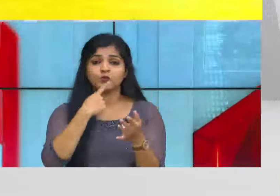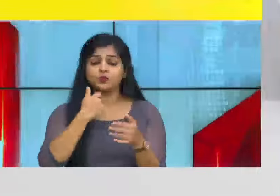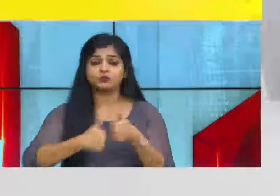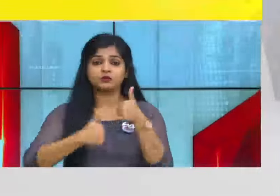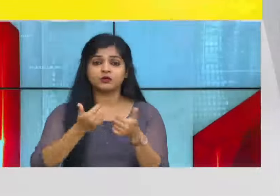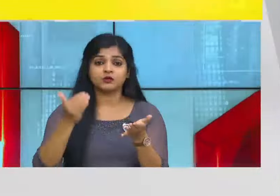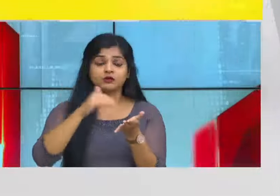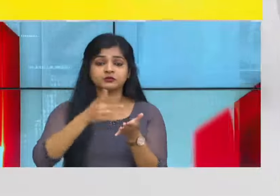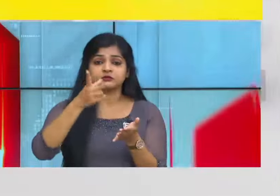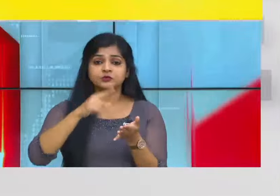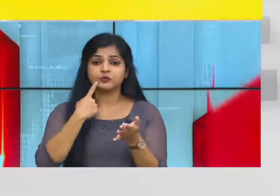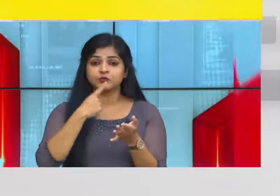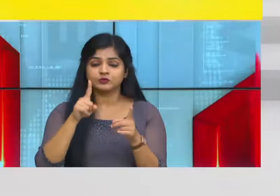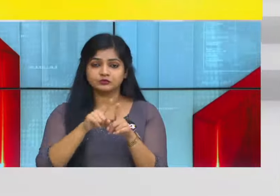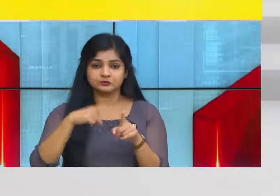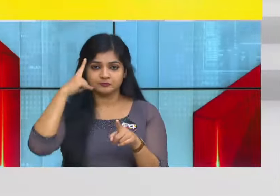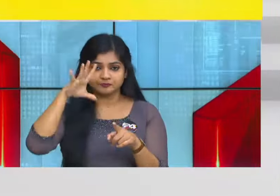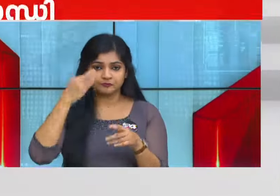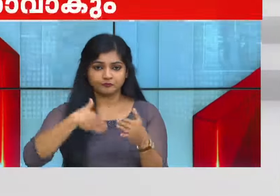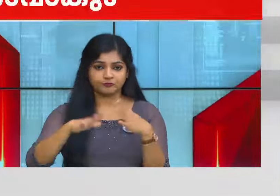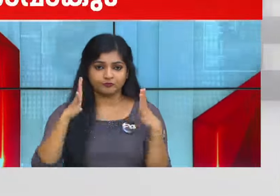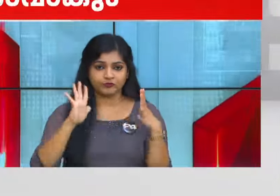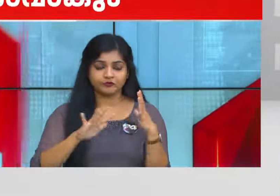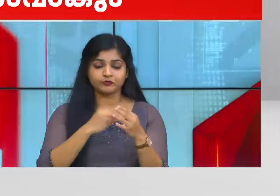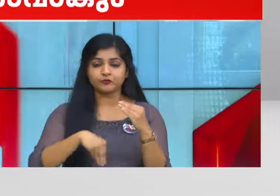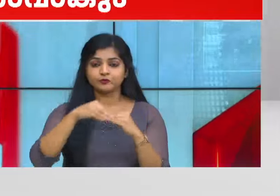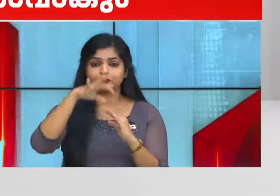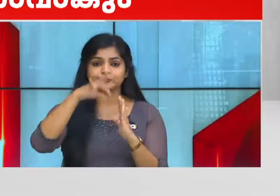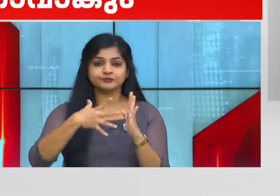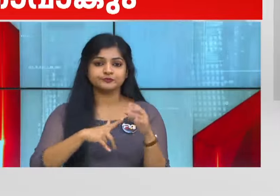സംബന്ധിച്ചുള്ള തീരുമാനവും വരാനിരിക്കുന്നു. എന്തൊക്കെയാണ് വിശദാംശങ്ങൾ?